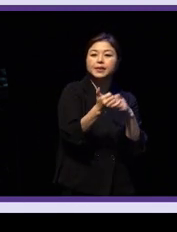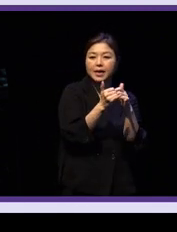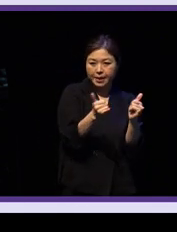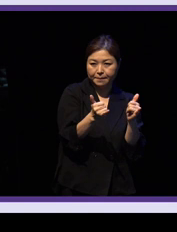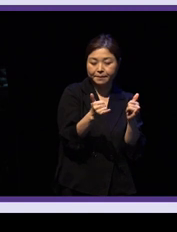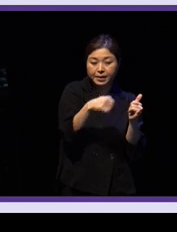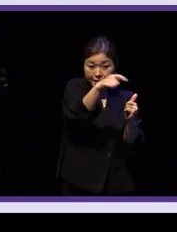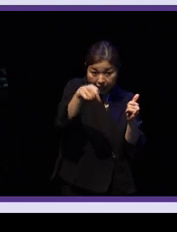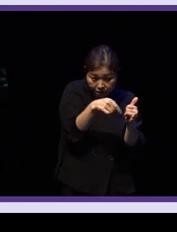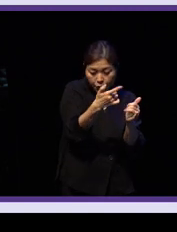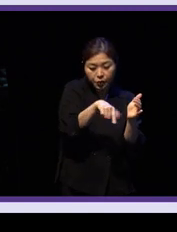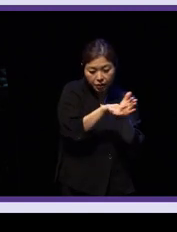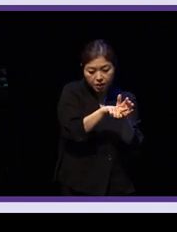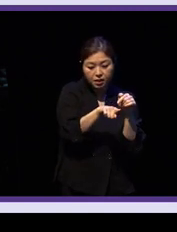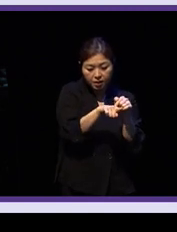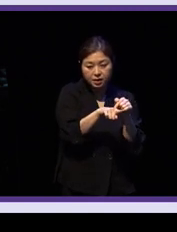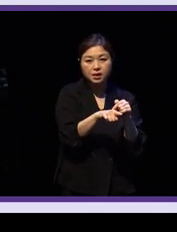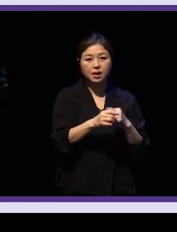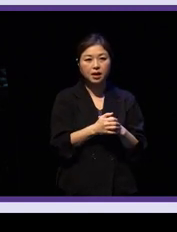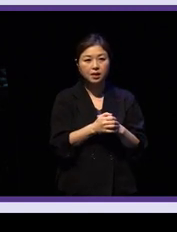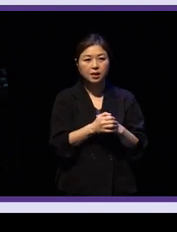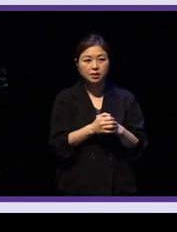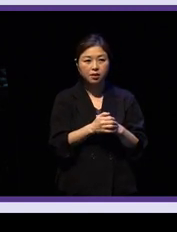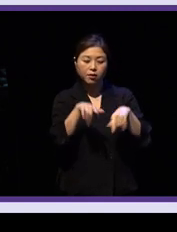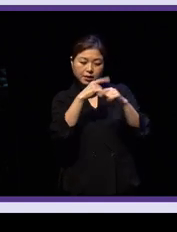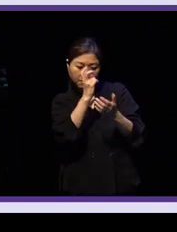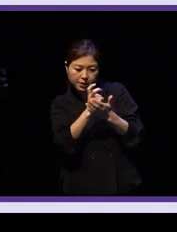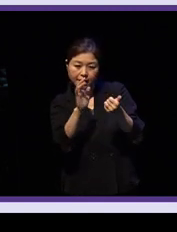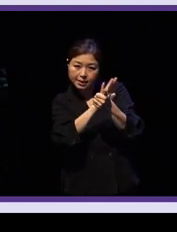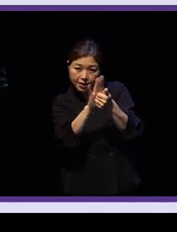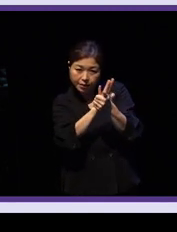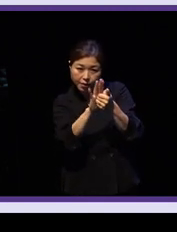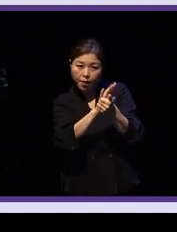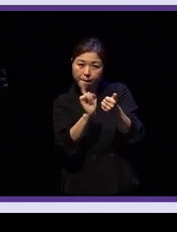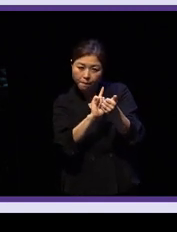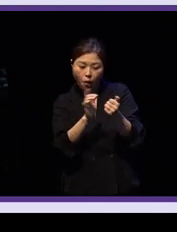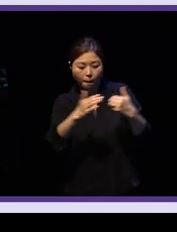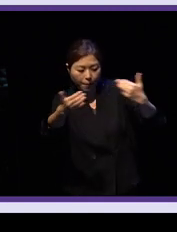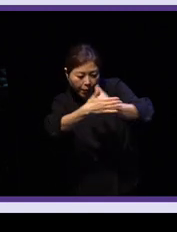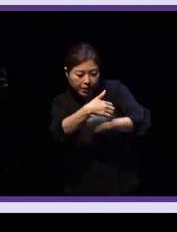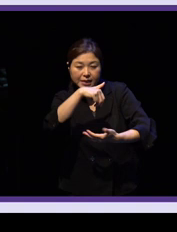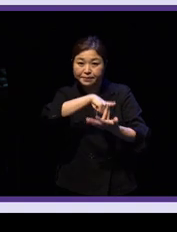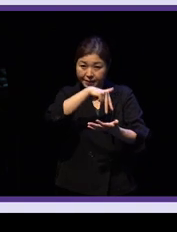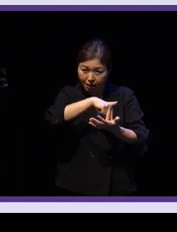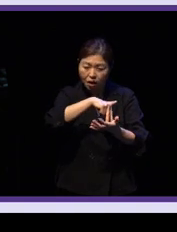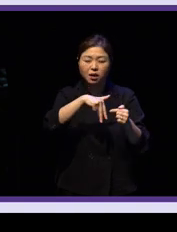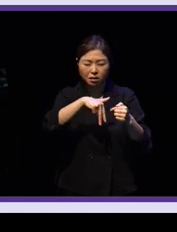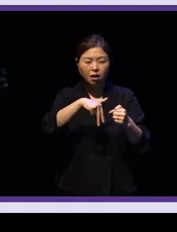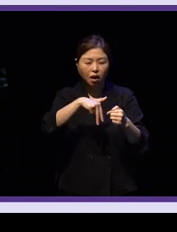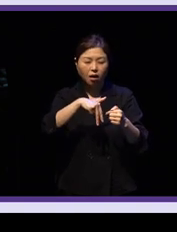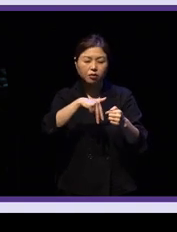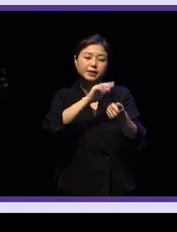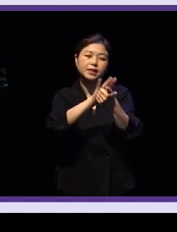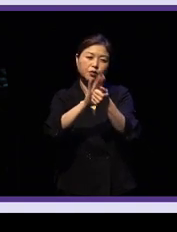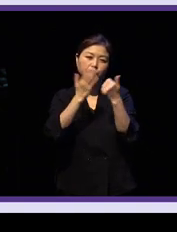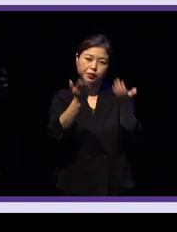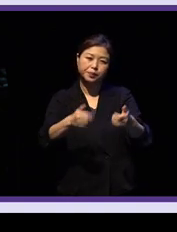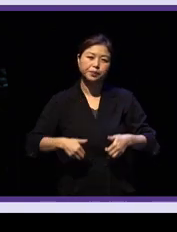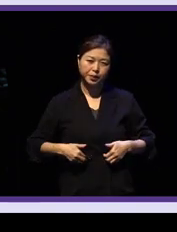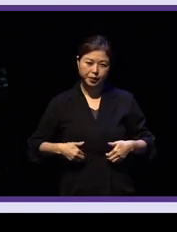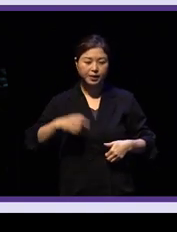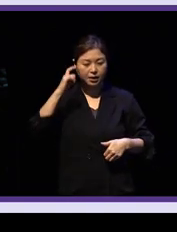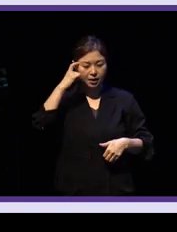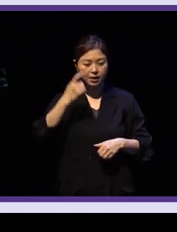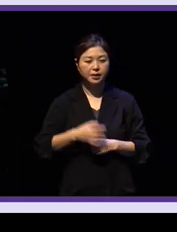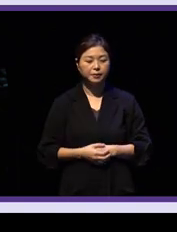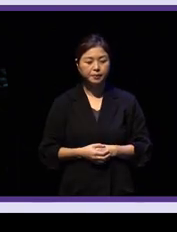이분들을 위한 좀 적극적인 배려가 조금 일반 국민의 어떤 포용적인 관점에서 필요하겠다 그래서 좀 추가 신설한 부분이 있다는 점